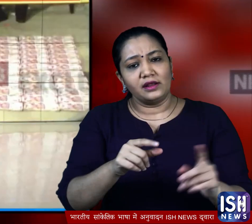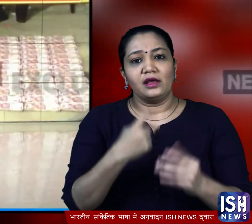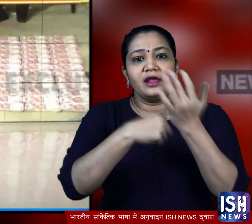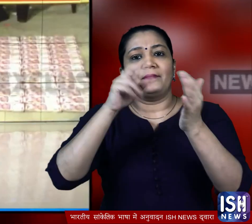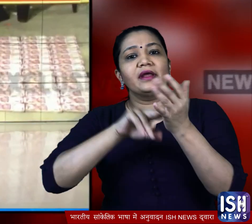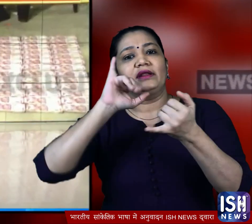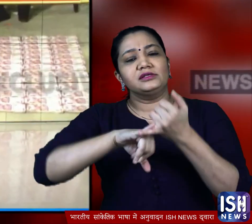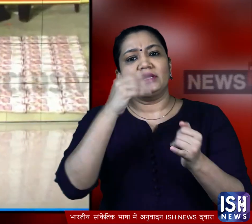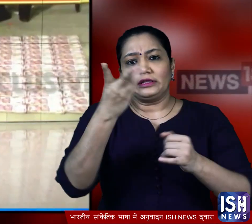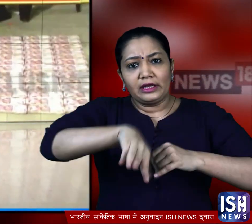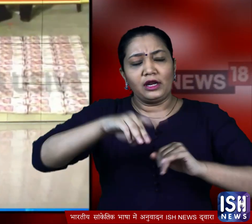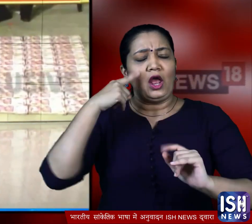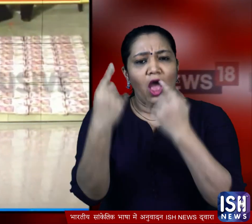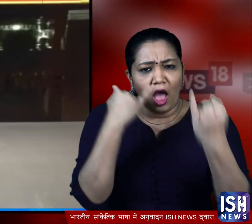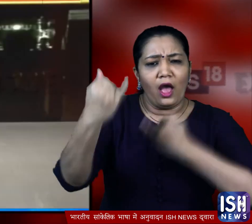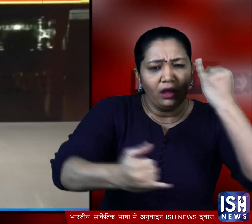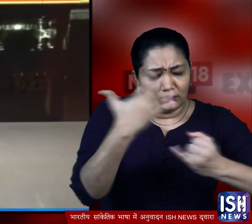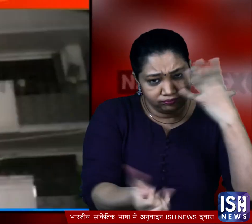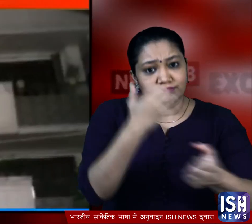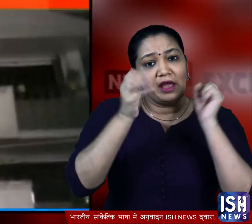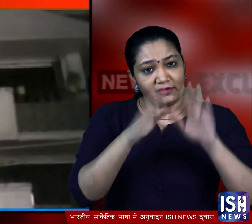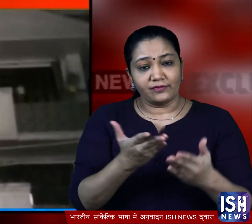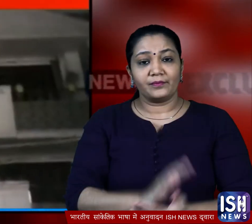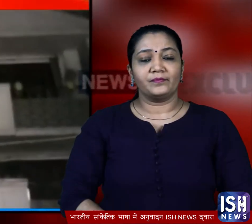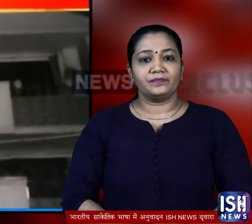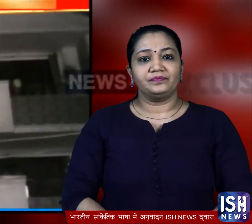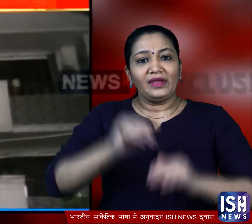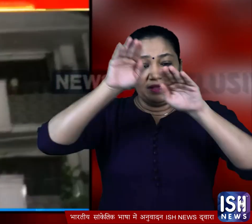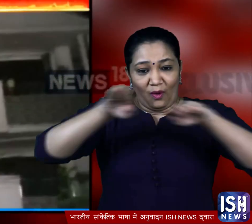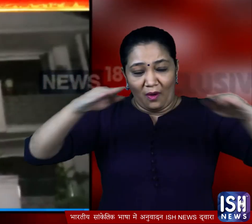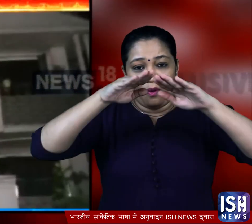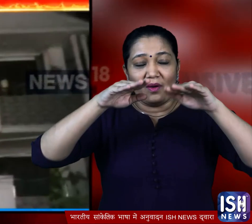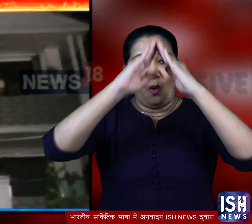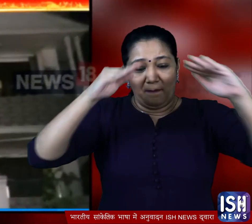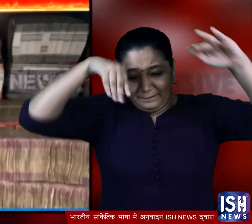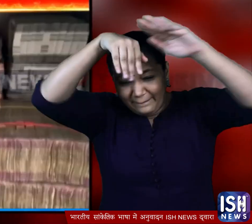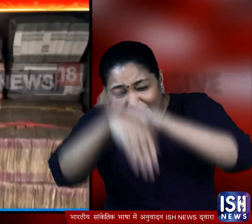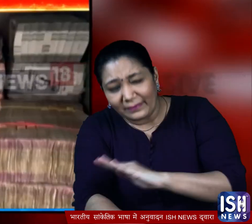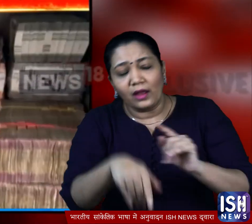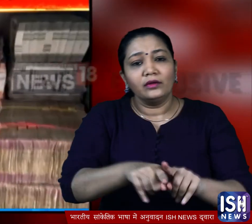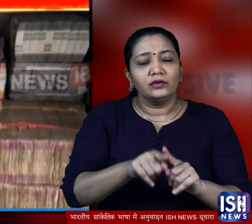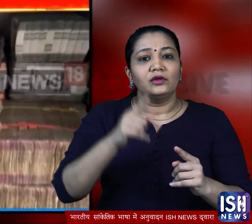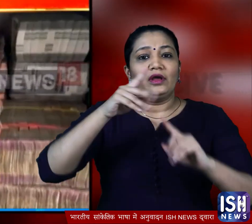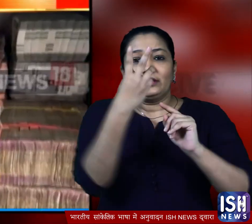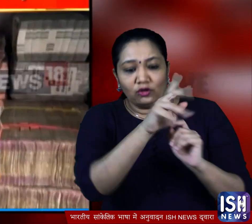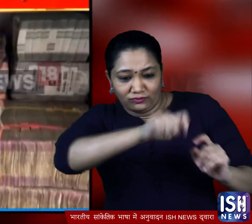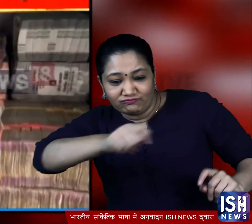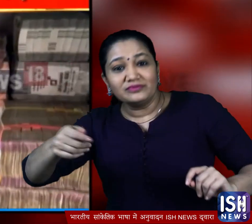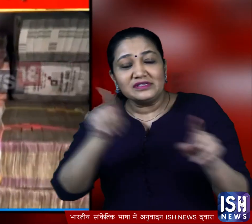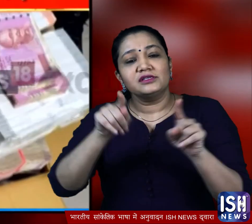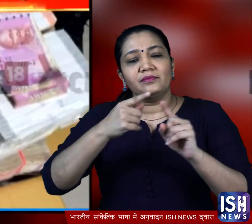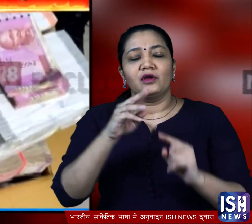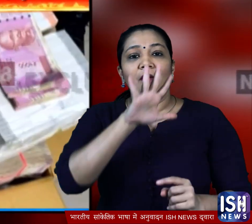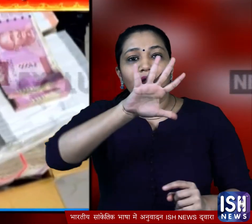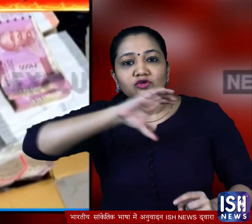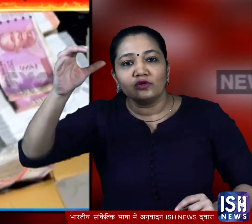राम नारायण सिंह के घर पर 3 दिन से जारी है, जिसके बेसमेंट में बने 3 लॉकर से इनकम टैक्स डिपार्टमेंट को 5